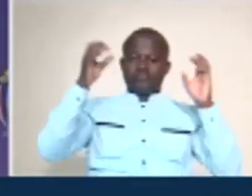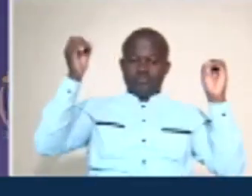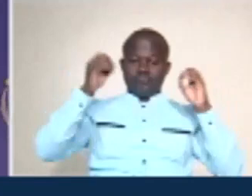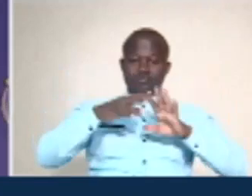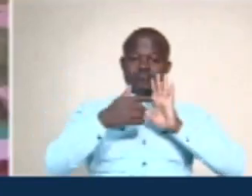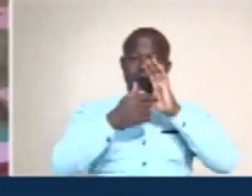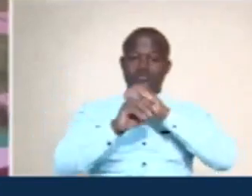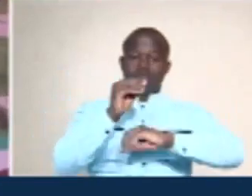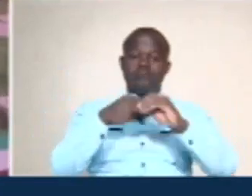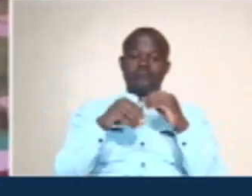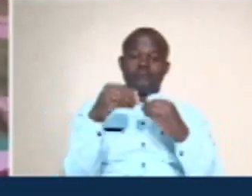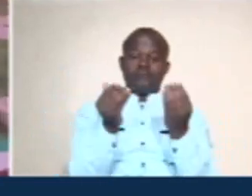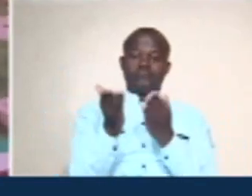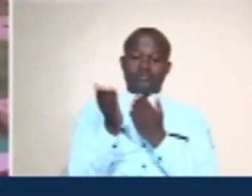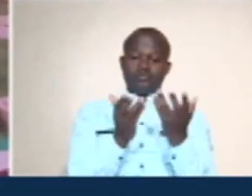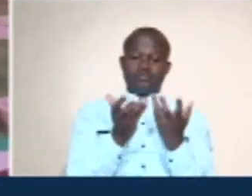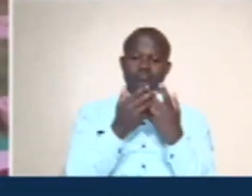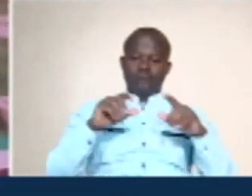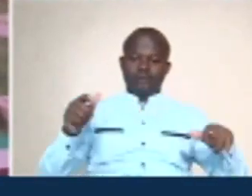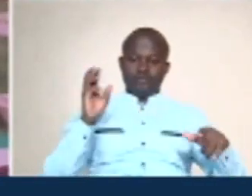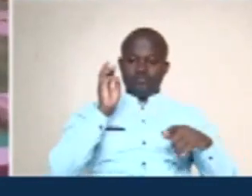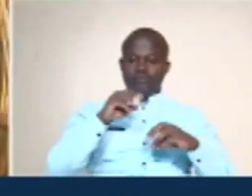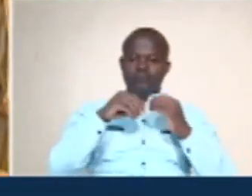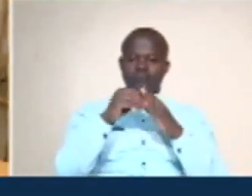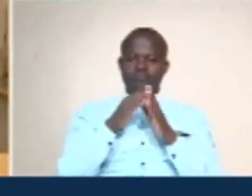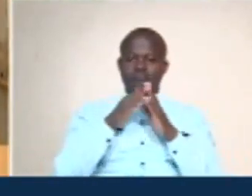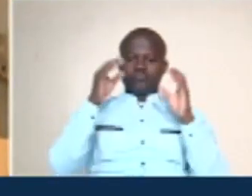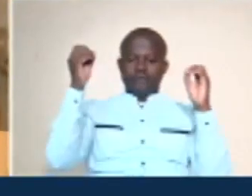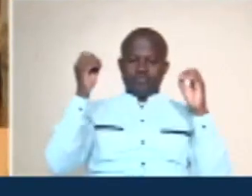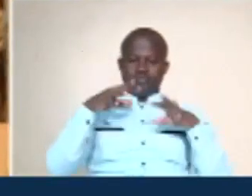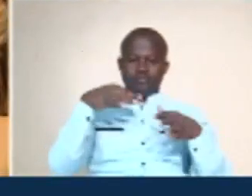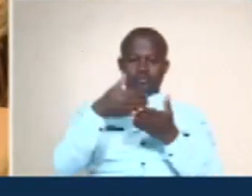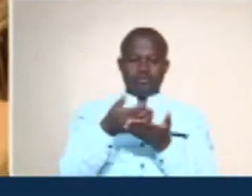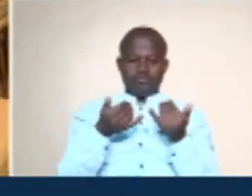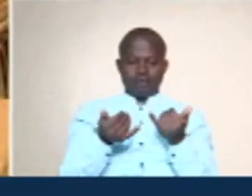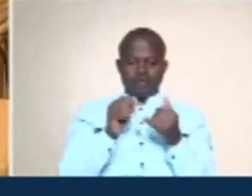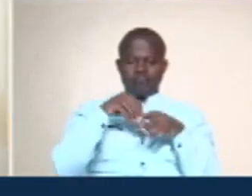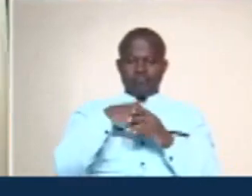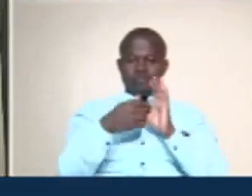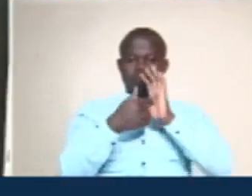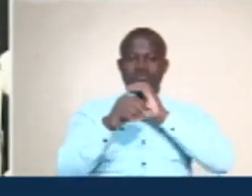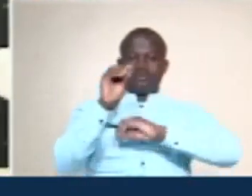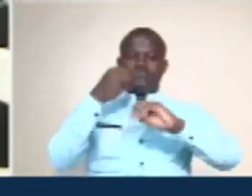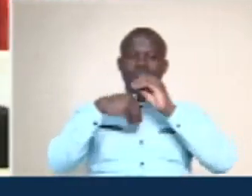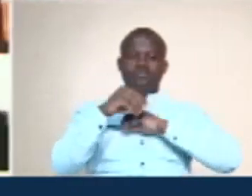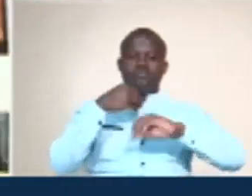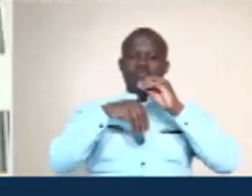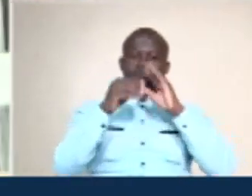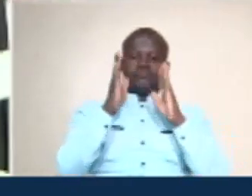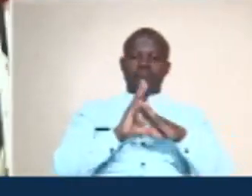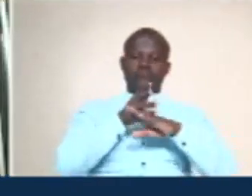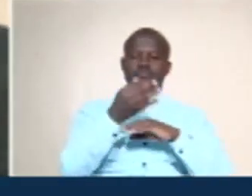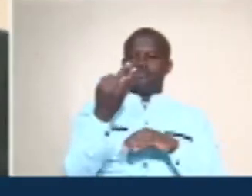iri murikagurisha ari gutangwa serivisi zijyanye n'ubutaka zizatangwa n'umujyi wa Kigali. Kugeza ubu abitabiriye iri murikagurisha ni abacuruzi